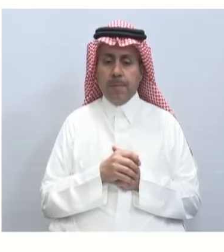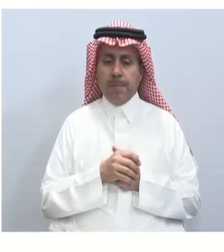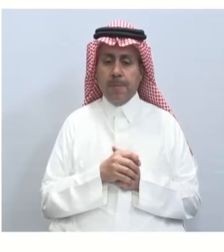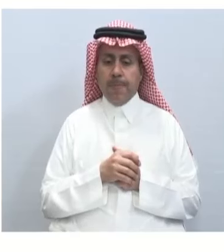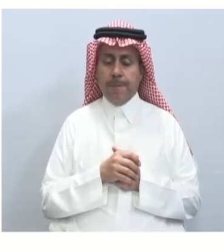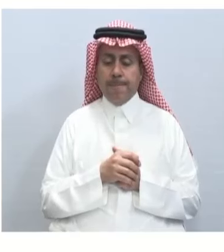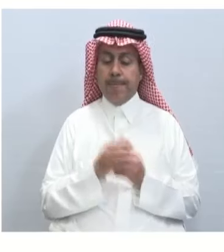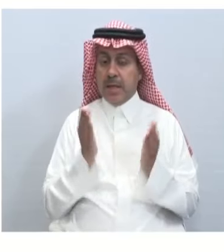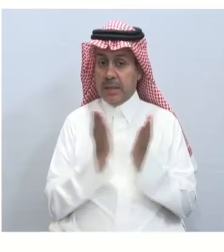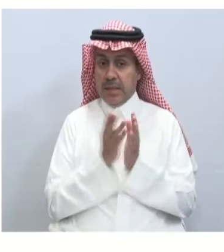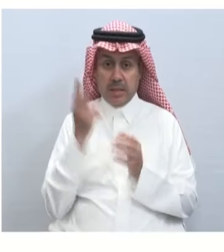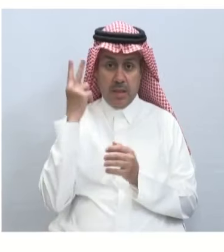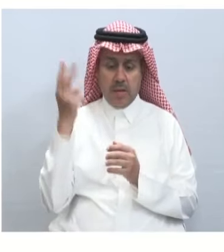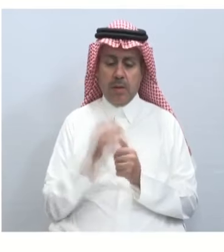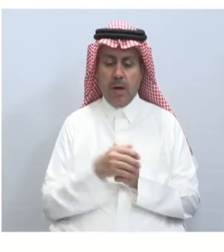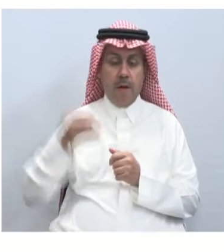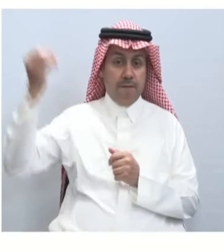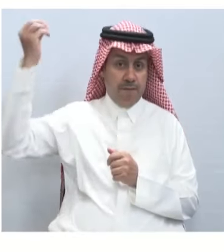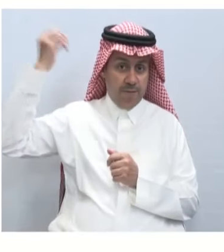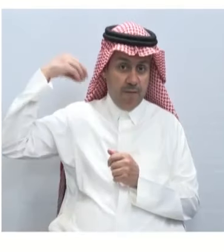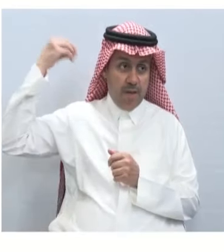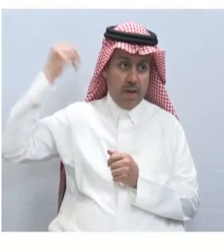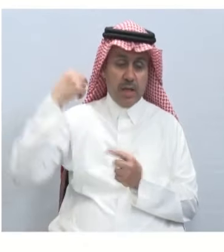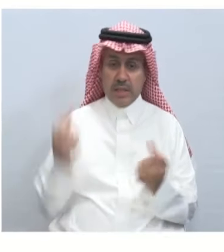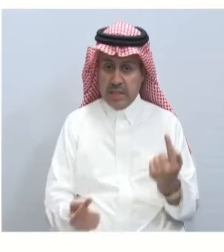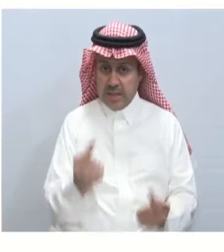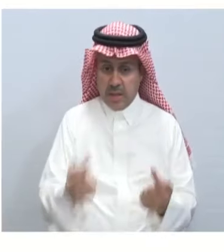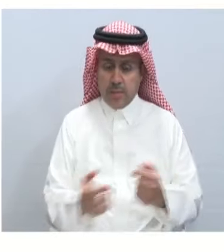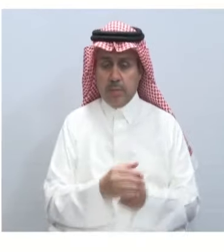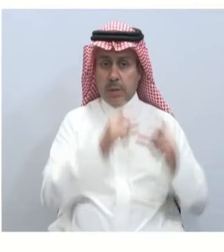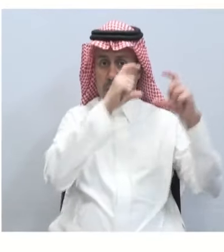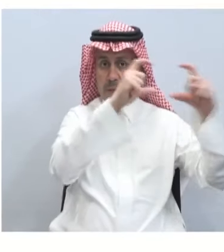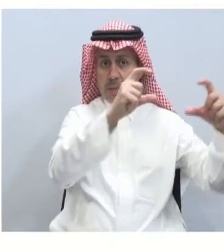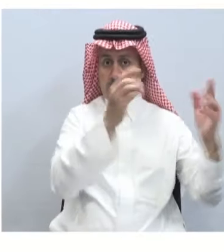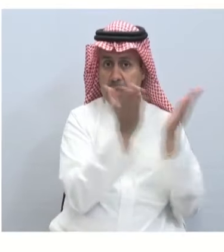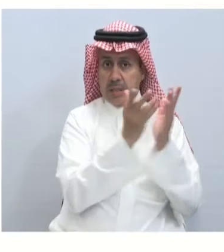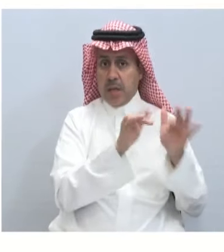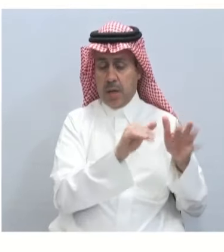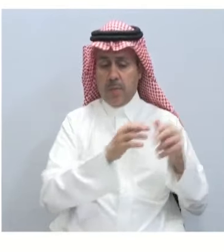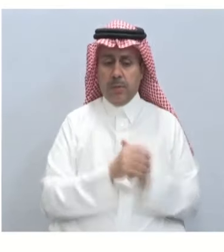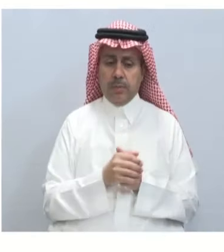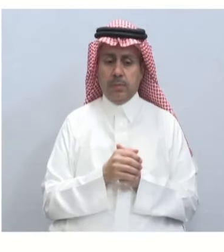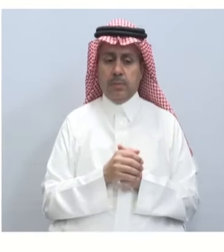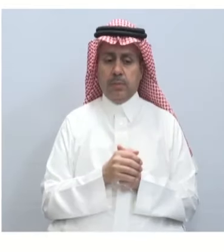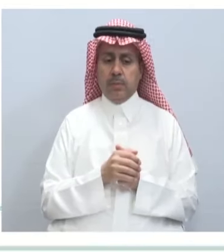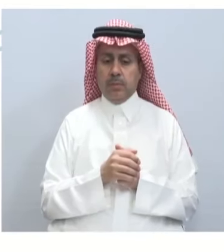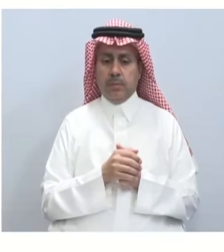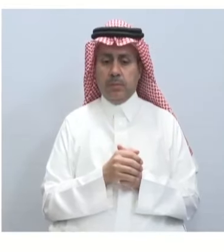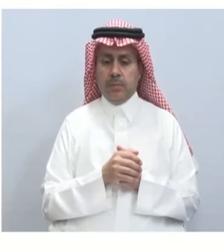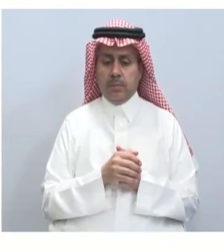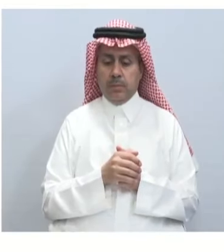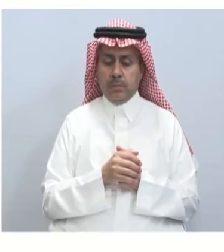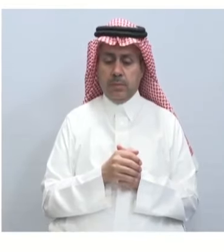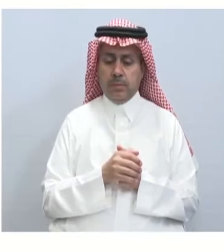لدينا الدرس الثاني فضل الزراعه وهذا هو رابط الدرس الرقمي ابنائي وبناتي لمن اراد ان